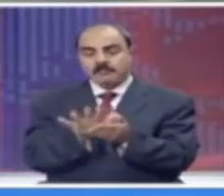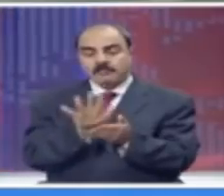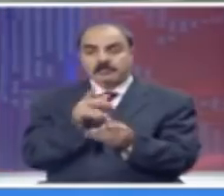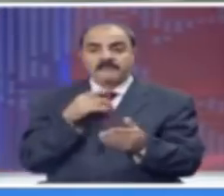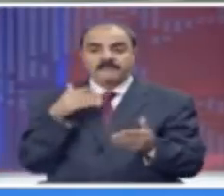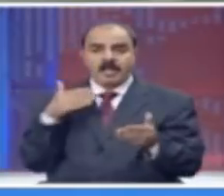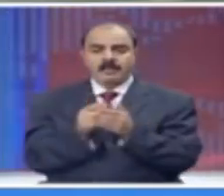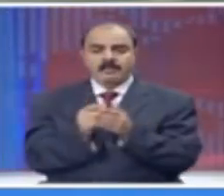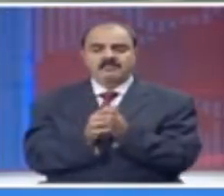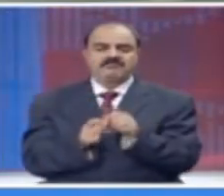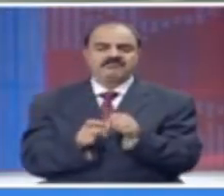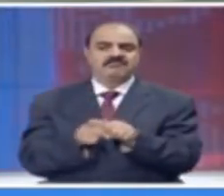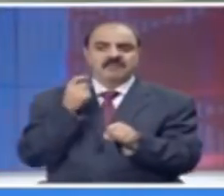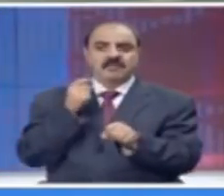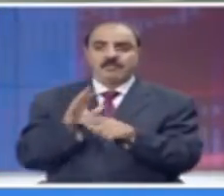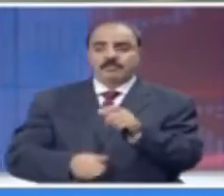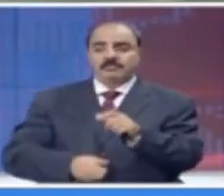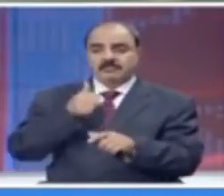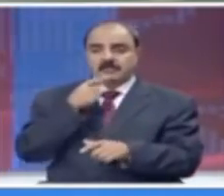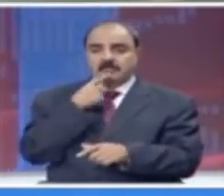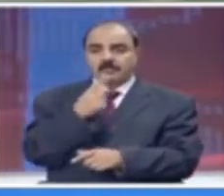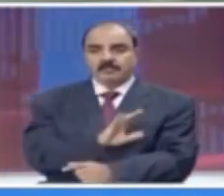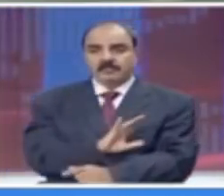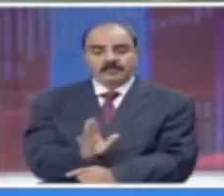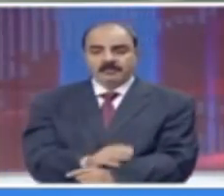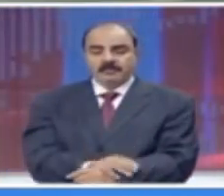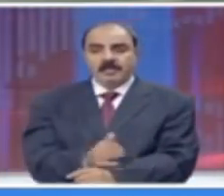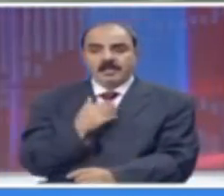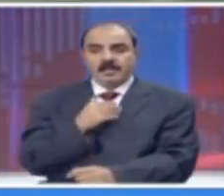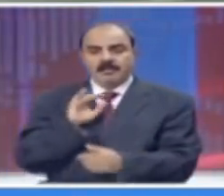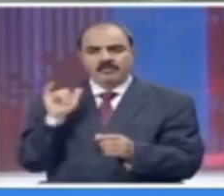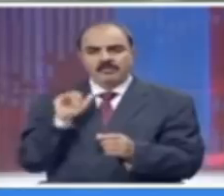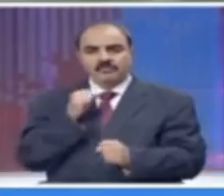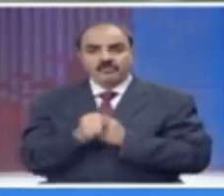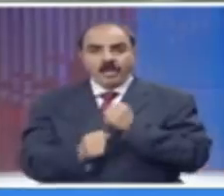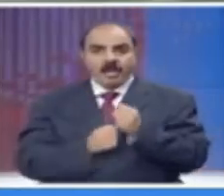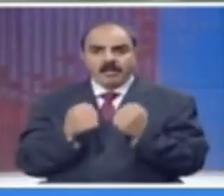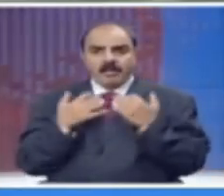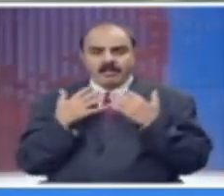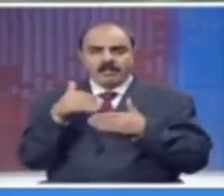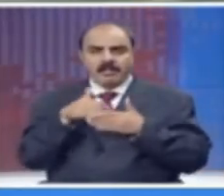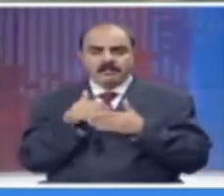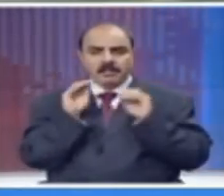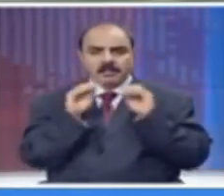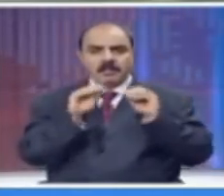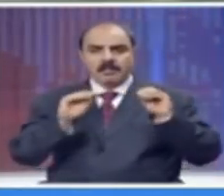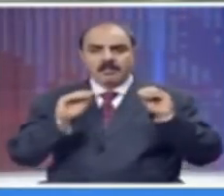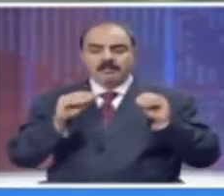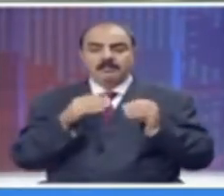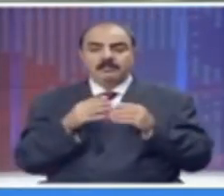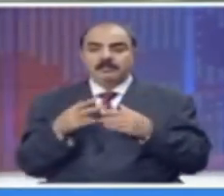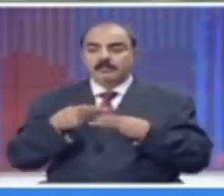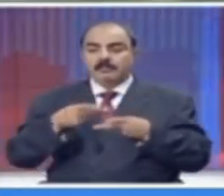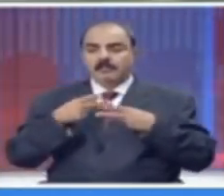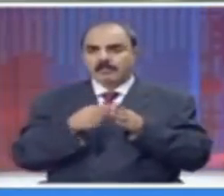سيستطيع حسم ولاية فلوريدا نظرا لأنه تم تركيز الحملات الانتخابية الدعائية لترامب